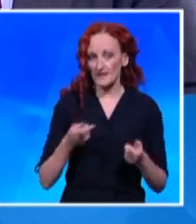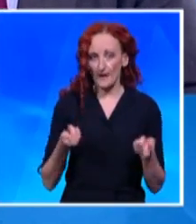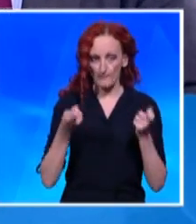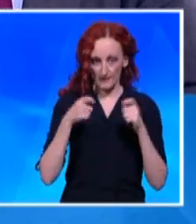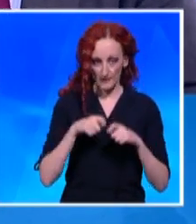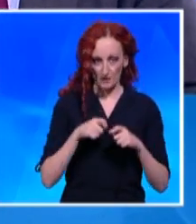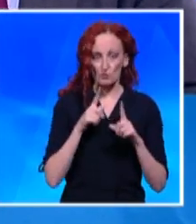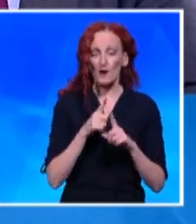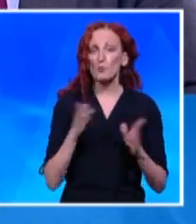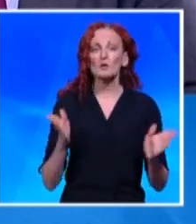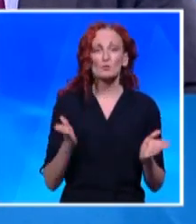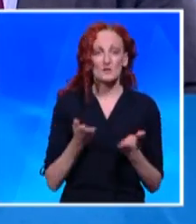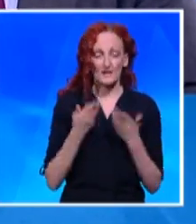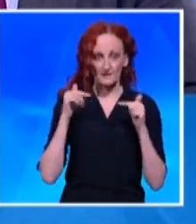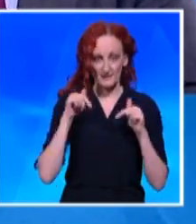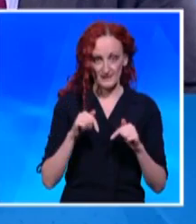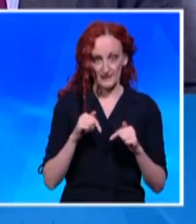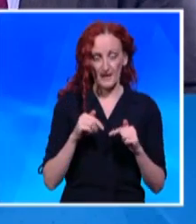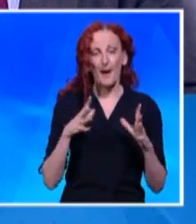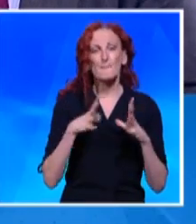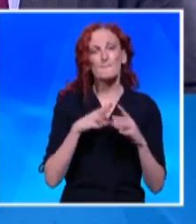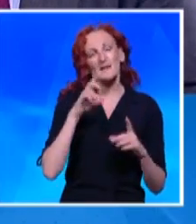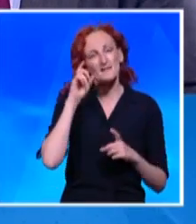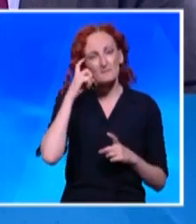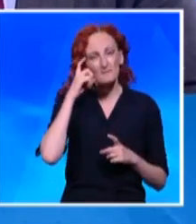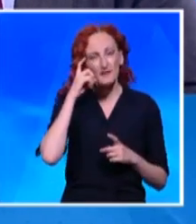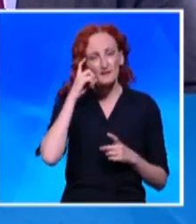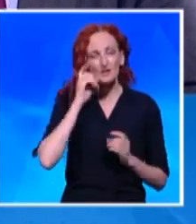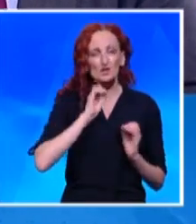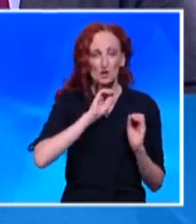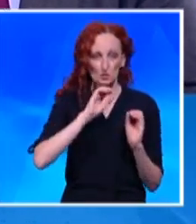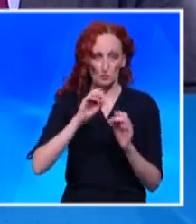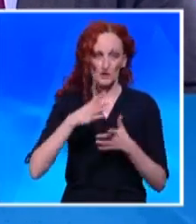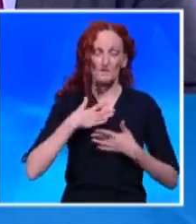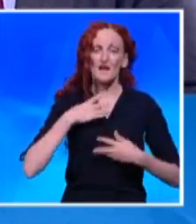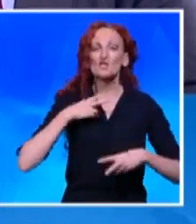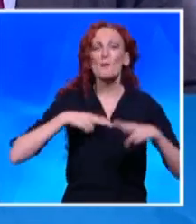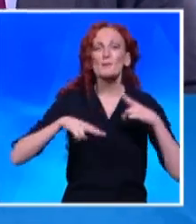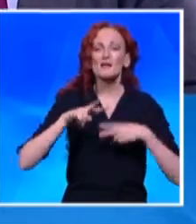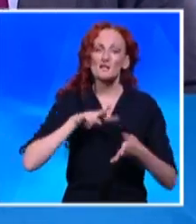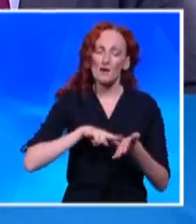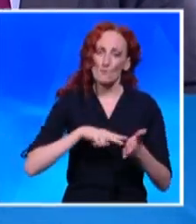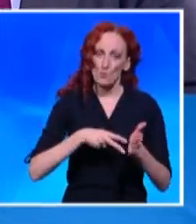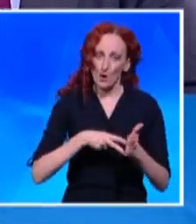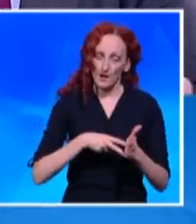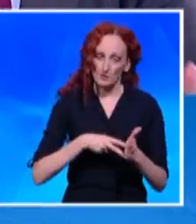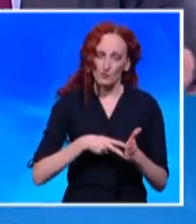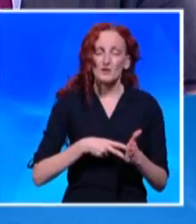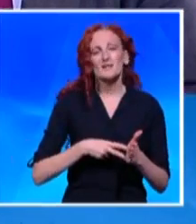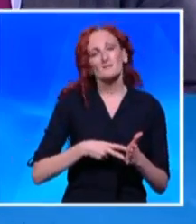случи, без съмнение ще се отрази в нашия преглед на плановете. Те са стратегически планове